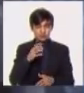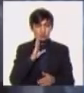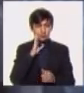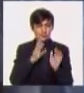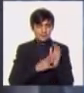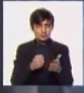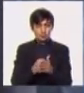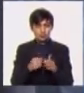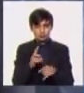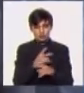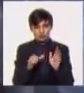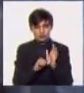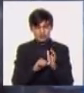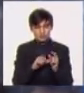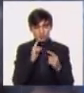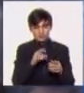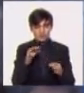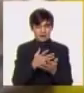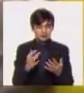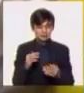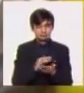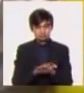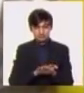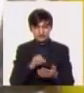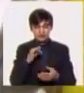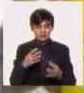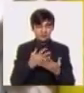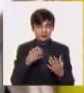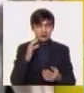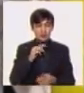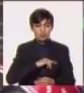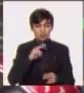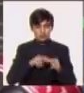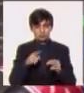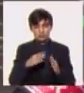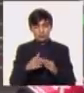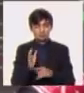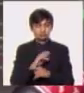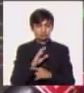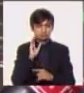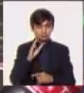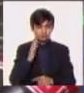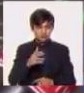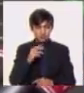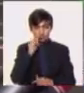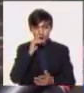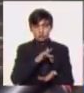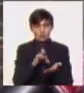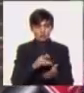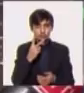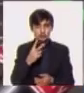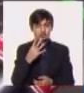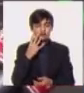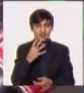кешкі 6-ға дейін қауіпті індетке қарсы шараларды жасайды. Жұмыстан соң үйіне қайтады. Бұл қазір Шымкент қаласындағы 4 ауданға